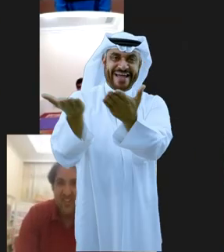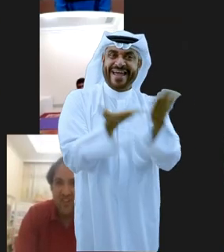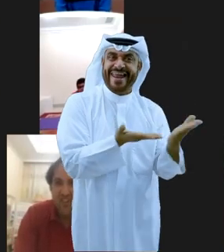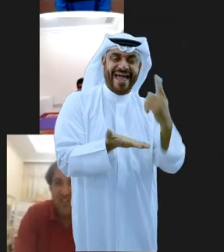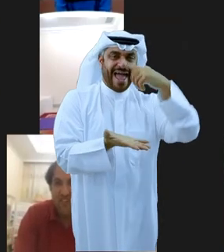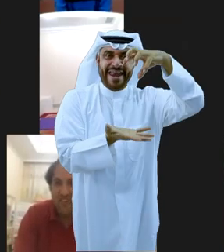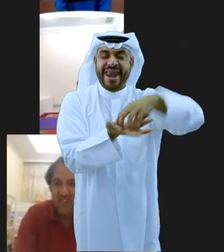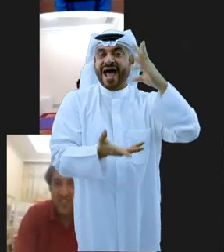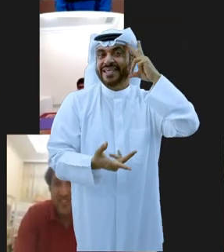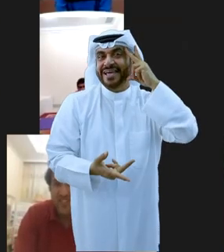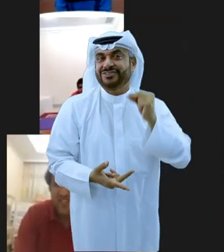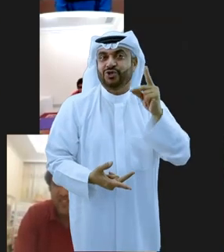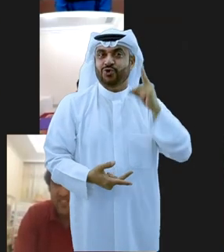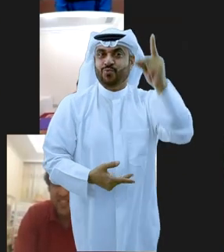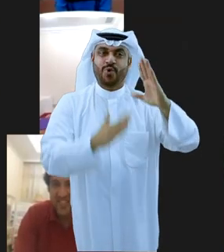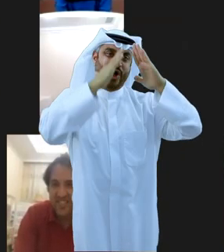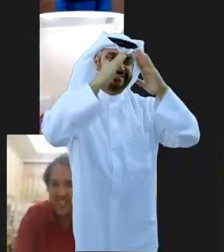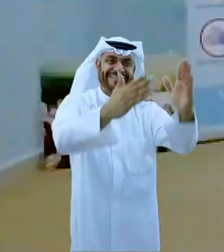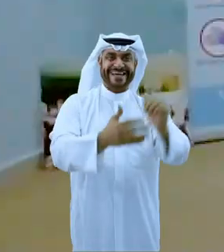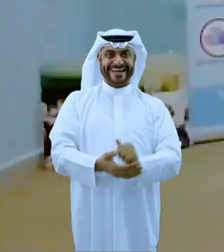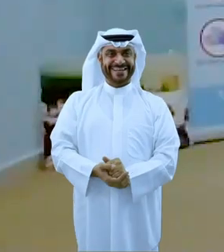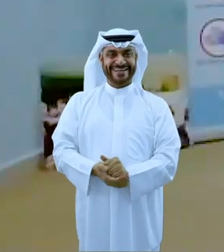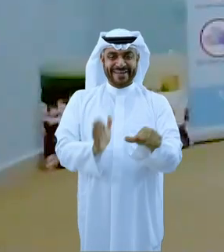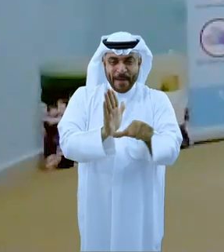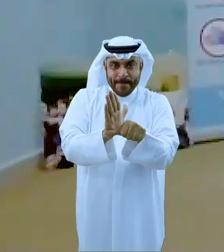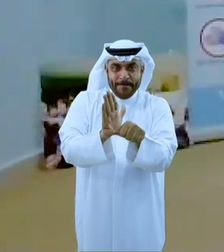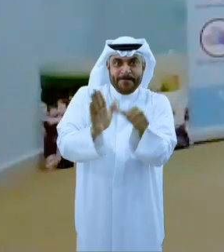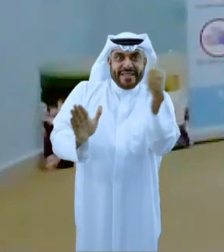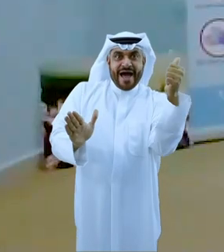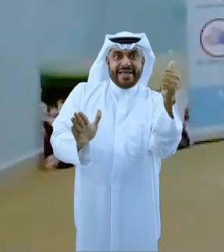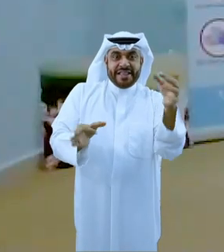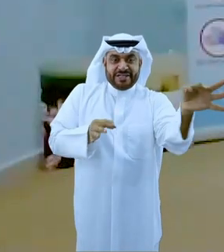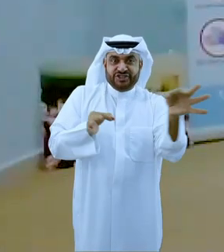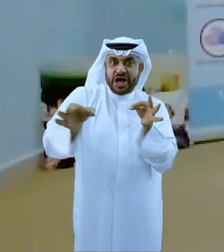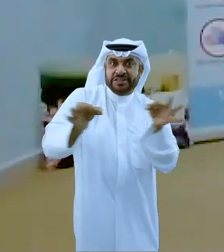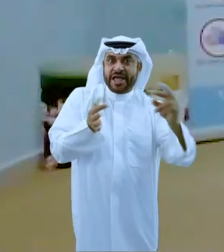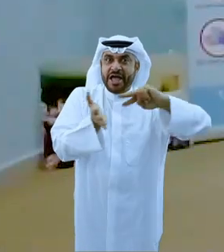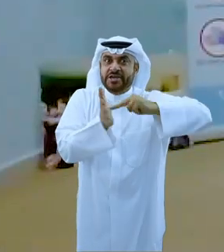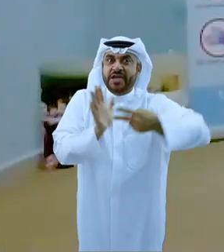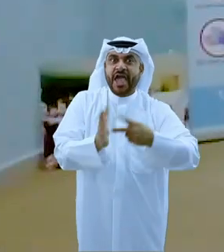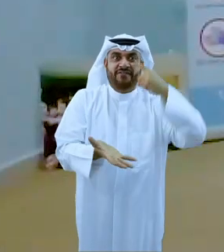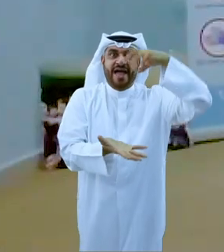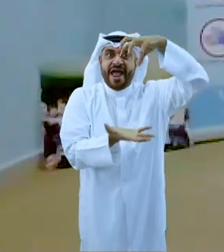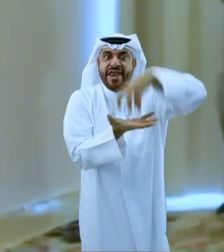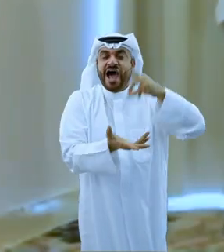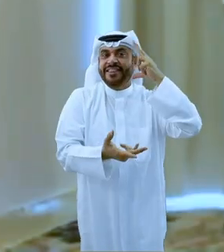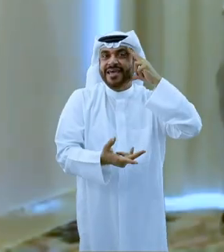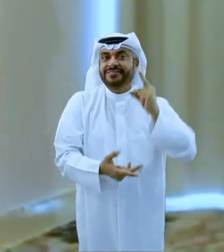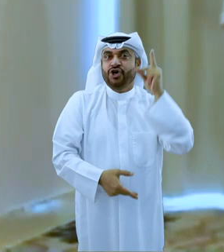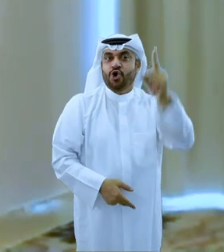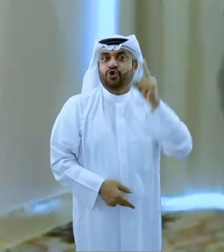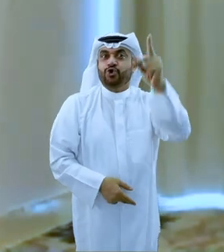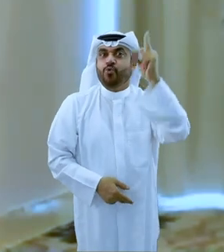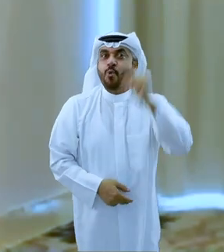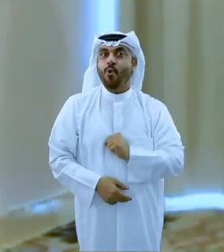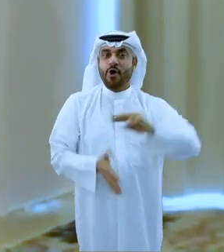الكويت، حياك الله. شكراً. بداية تطبيق الخطة كانت من خلال تأكيد دور نادي الطموح